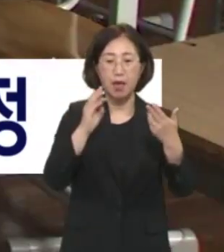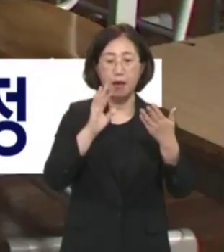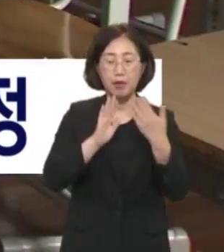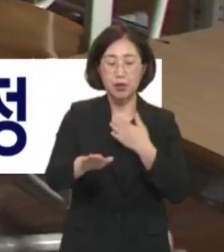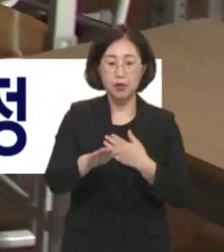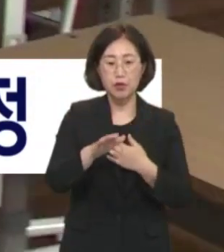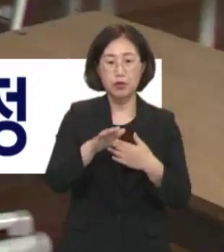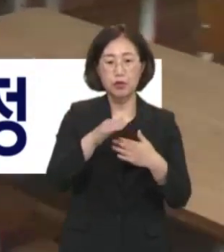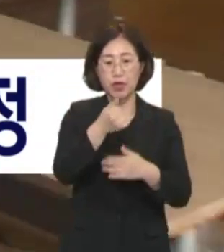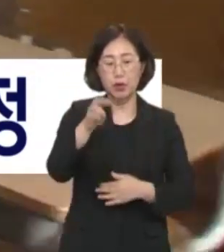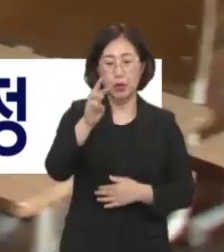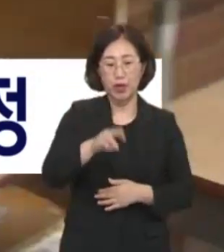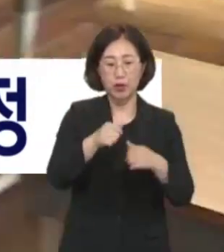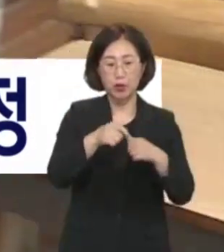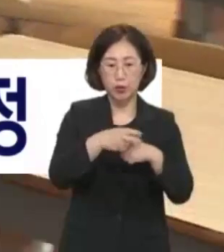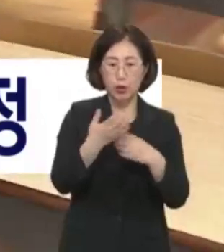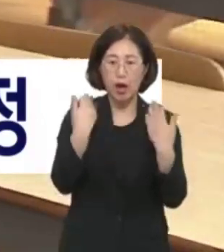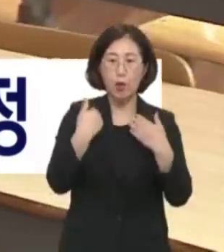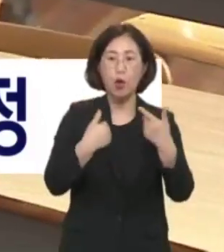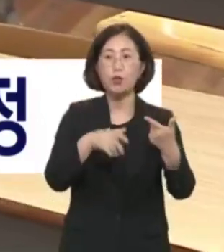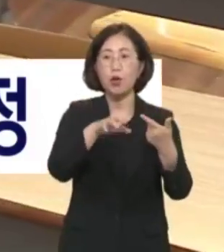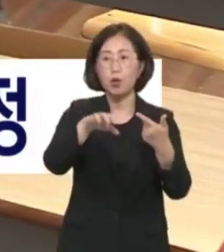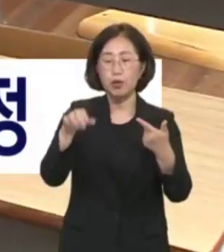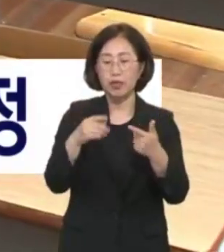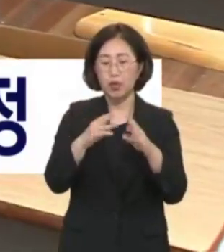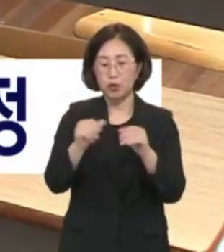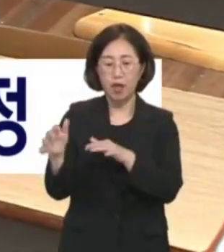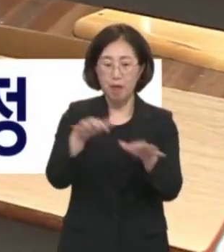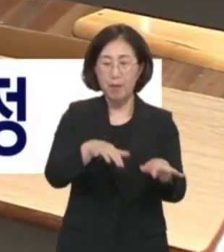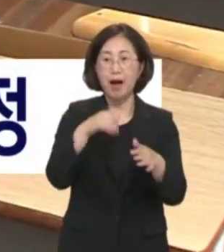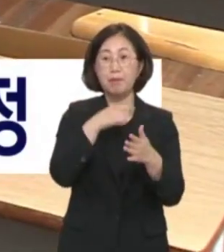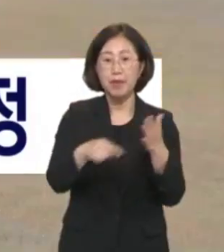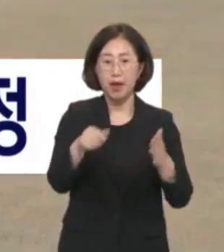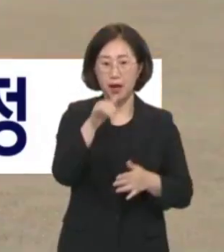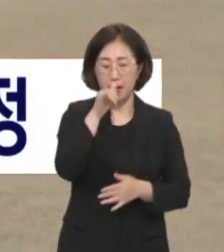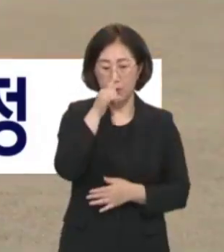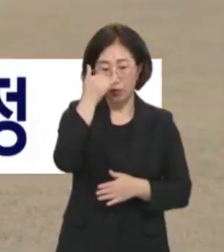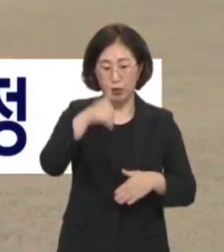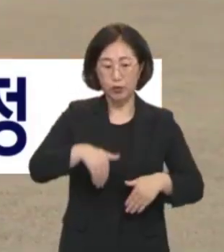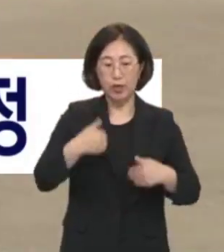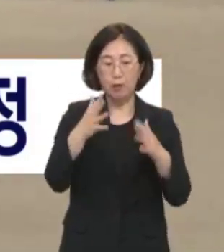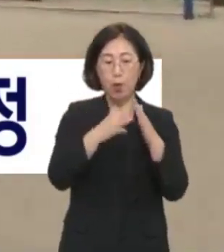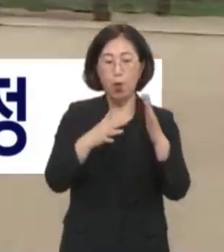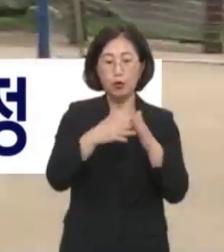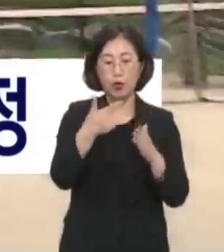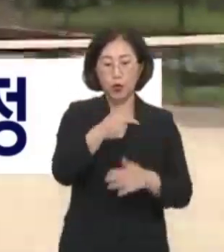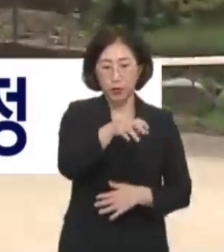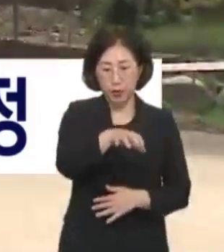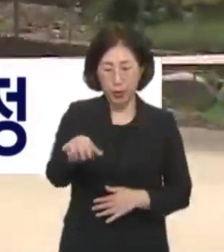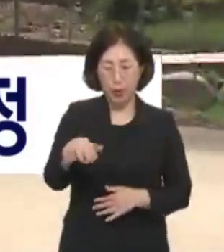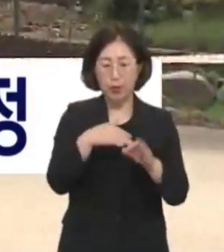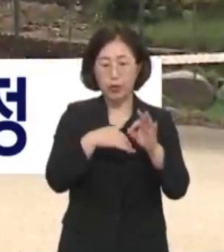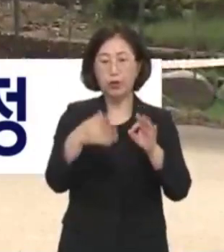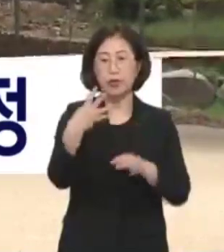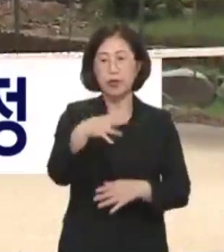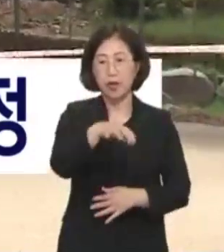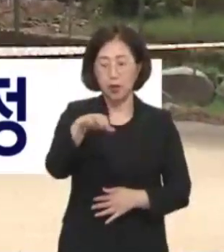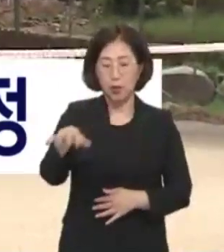세종에선 유치원과 초중학교 6곳이 토사가 유입되며 피해를 입었고 충남은 공주 6곳과 서천